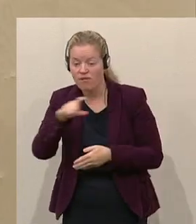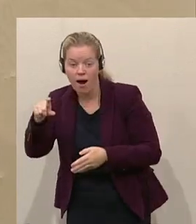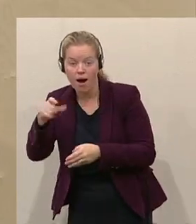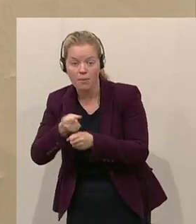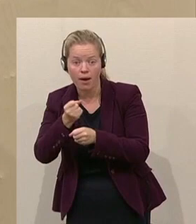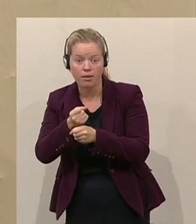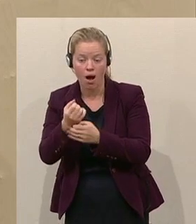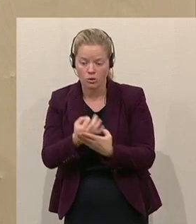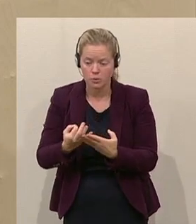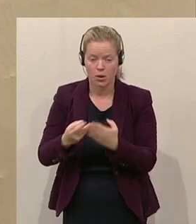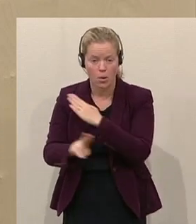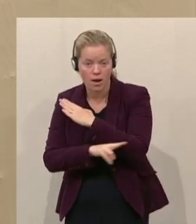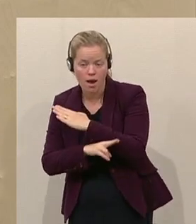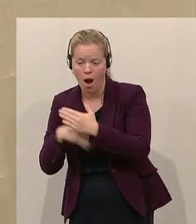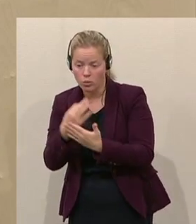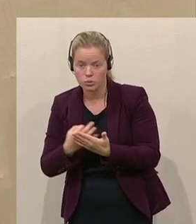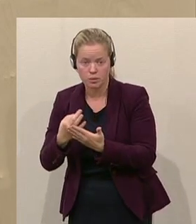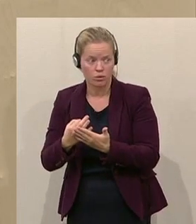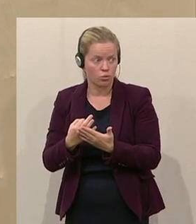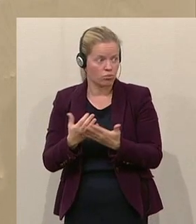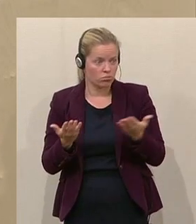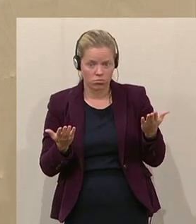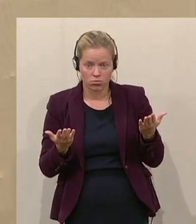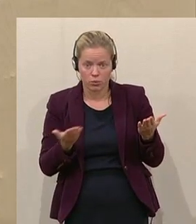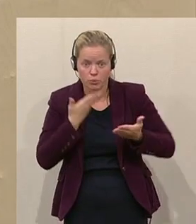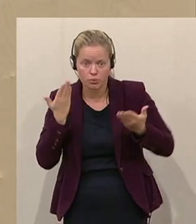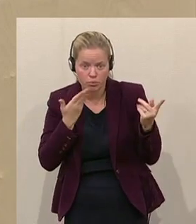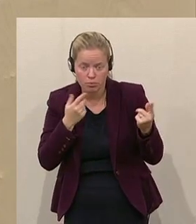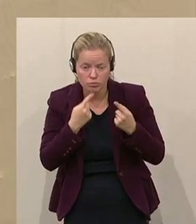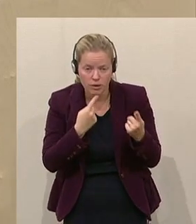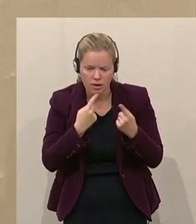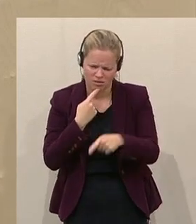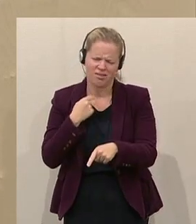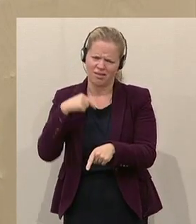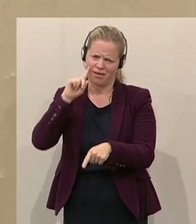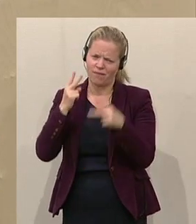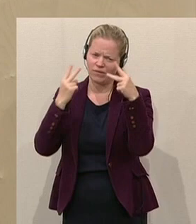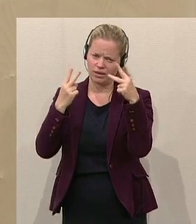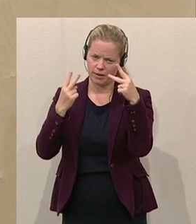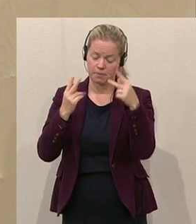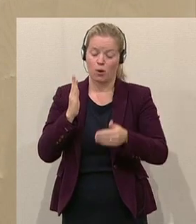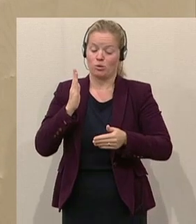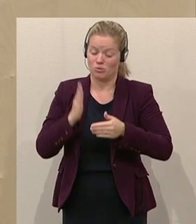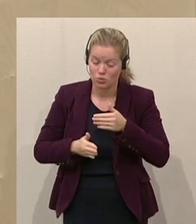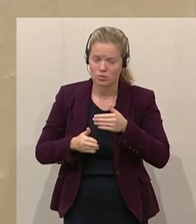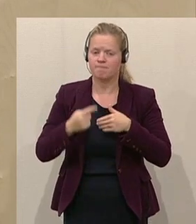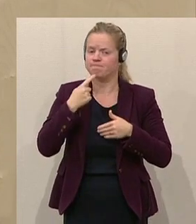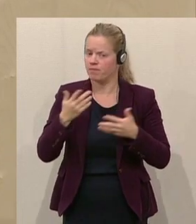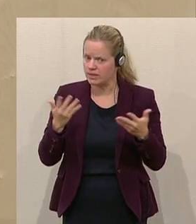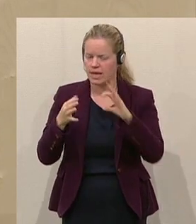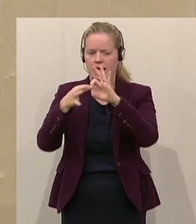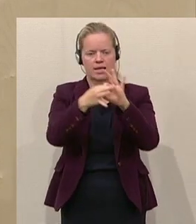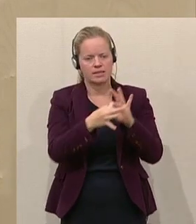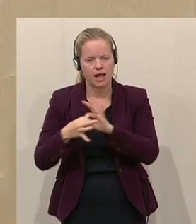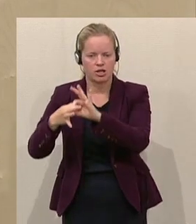Lehre, wo wir weiter forcieren sollten. Ich glaube, das wäre ganz wichtig. Und ganz abschließend noch, ich glaube, unsere Gesellschaft muss generell auch ein